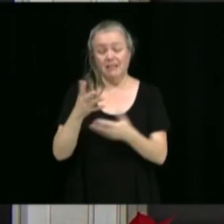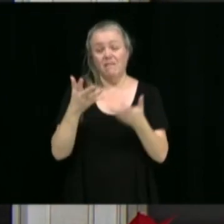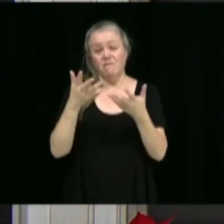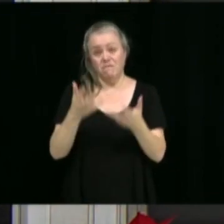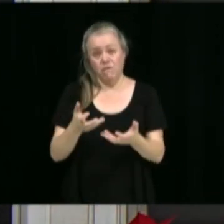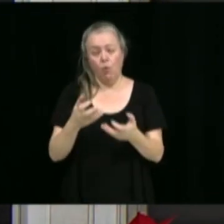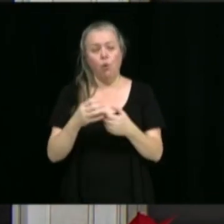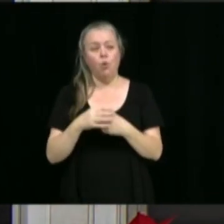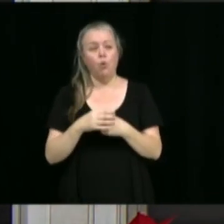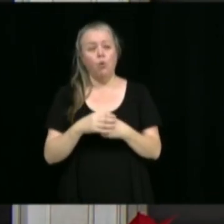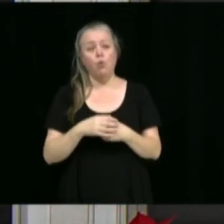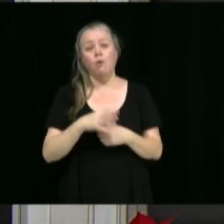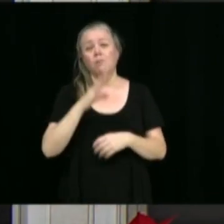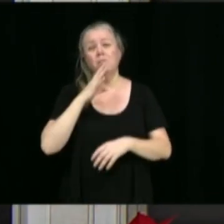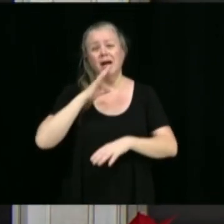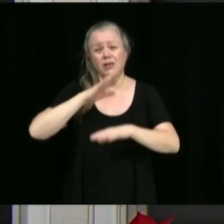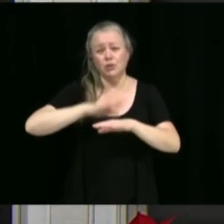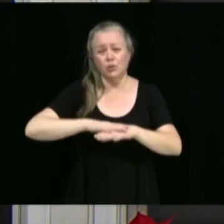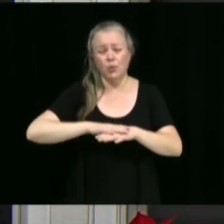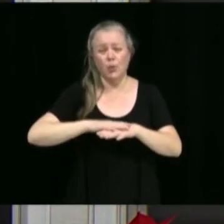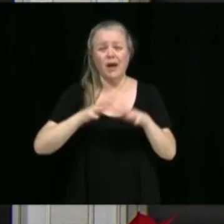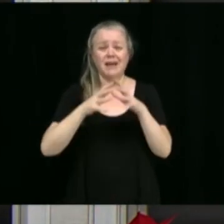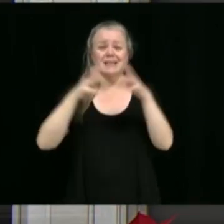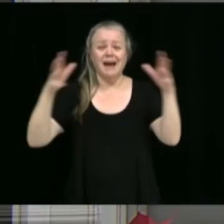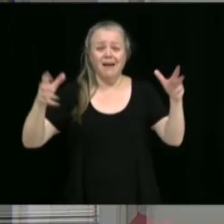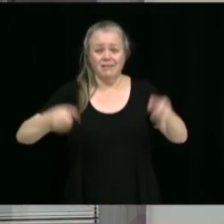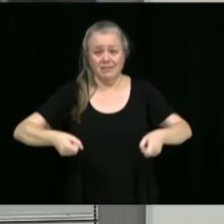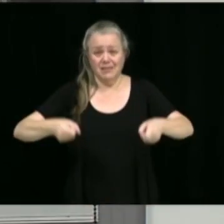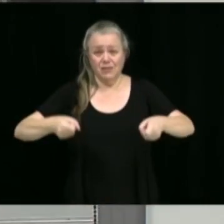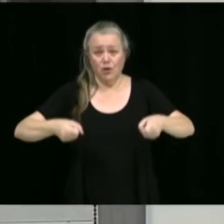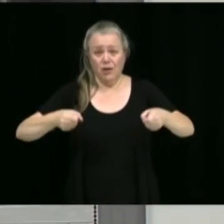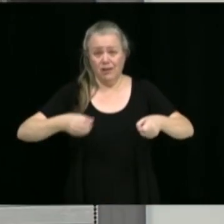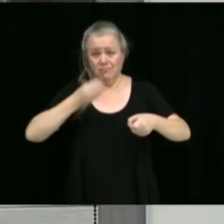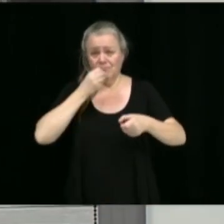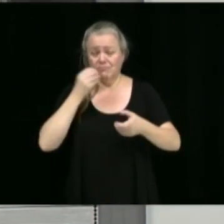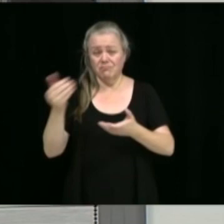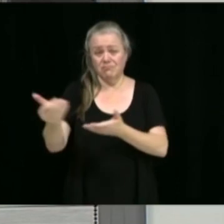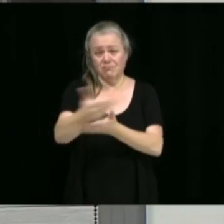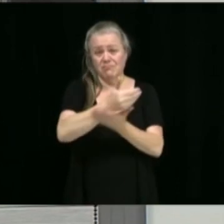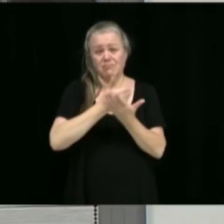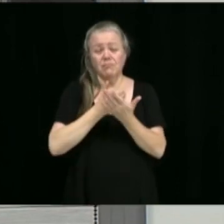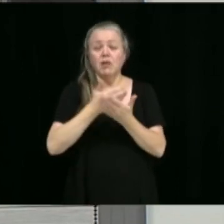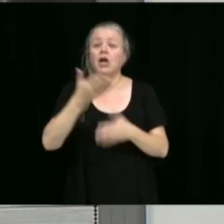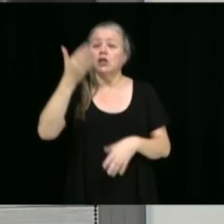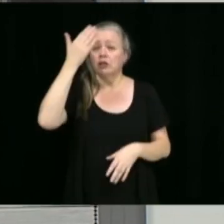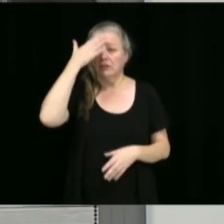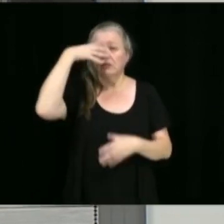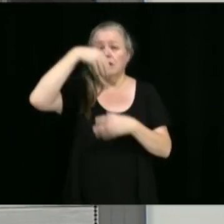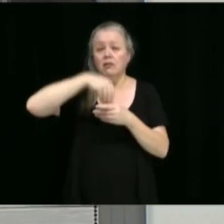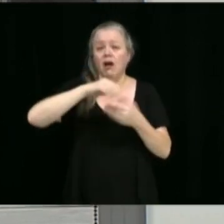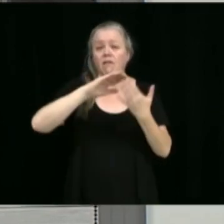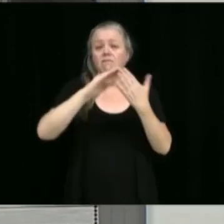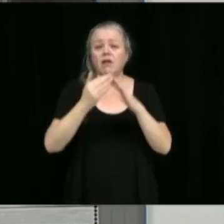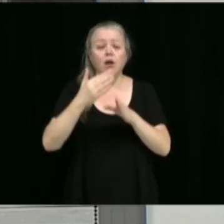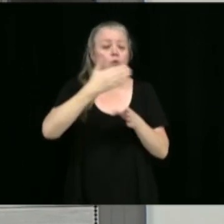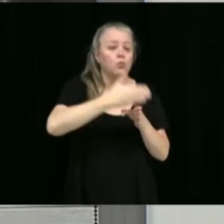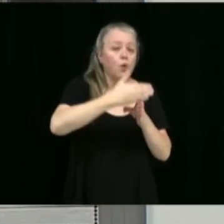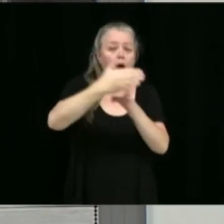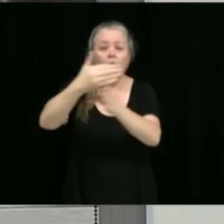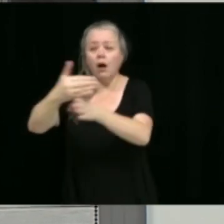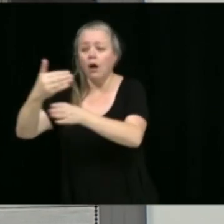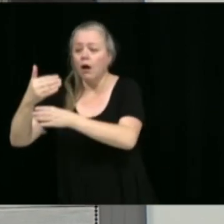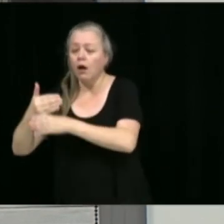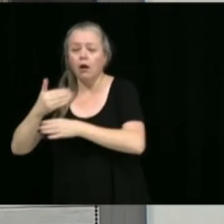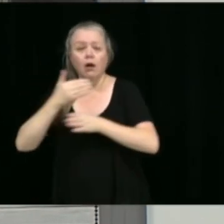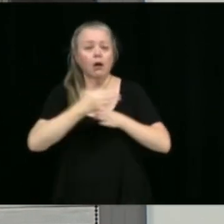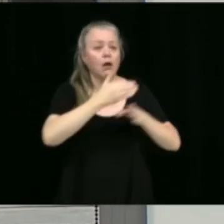Je tiens à souligner la Grande Guignolée qui va avoir ce jeudi, qui va se dérouler à quelques intersections dans la ville de Victoriaville. Il va y avoir des